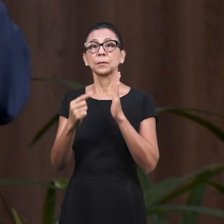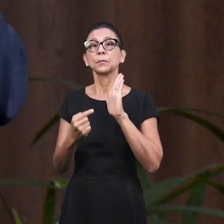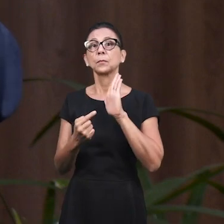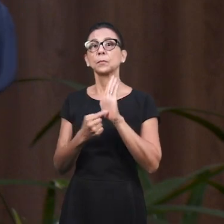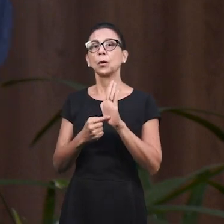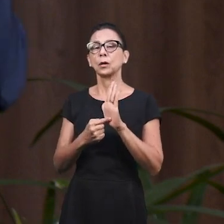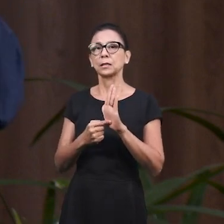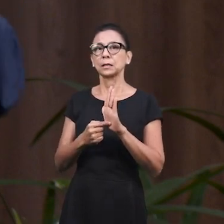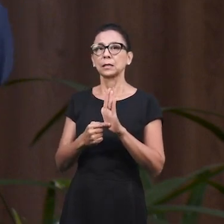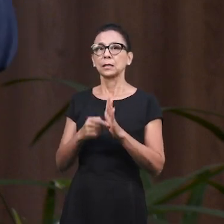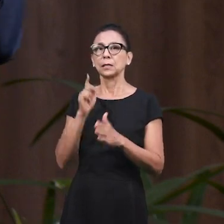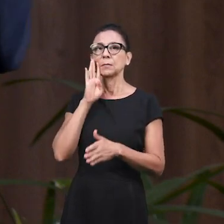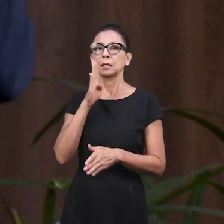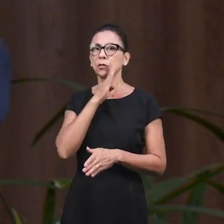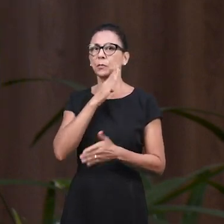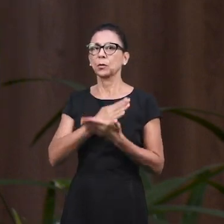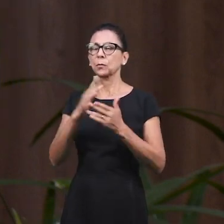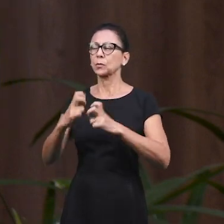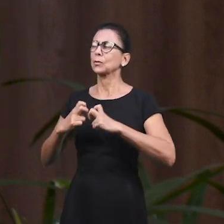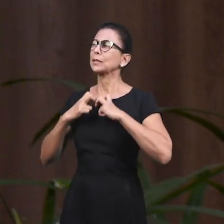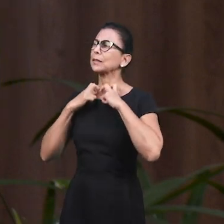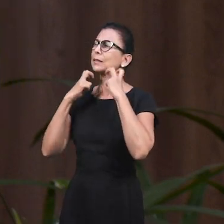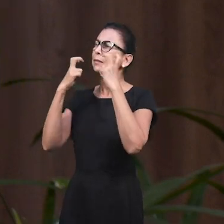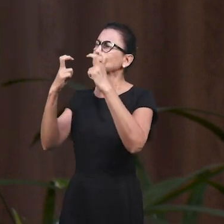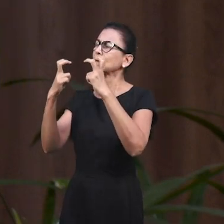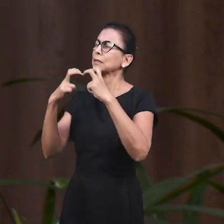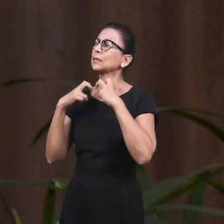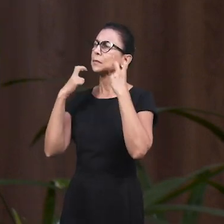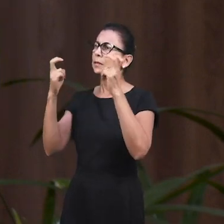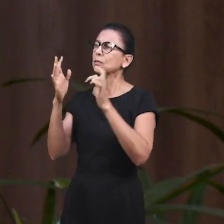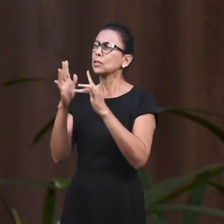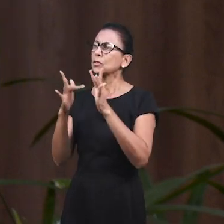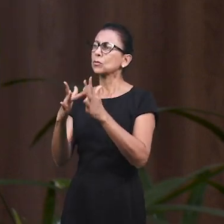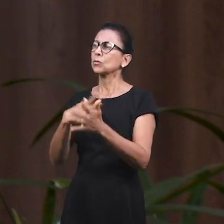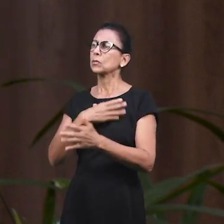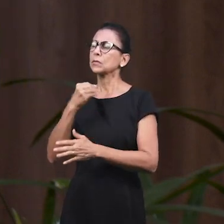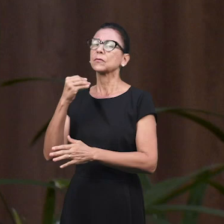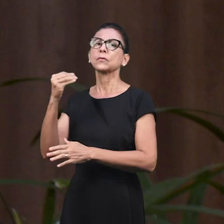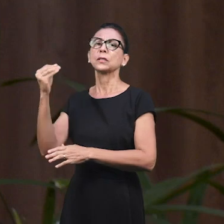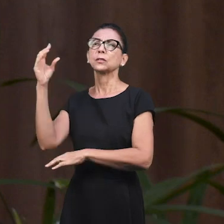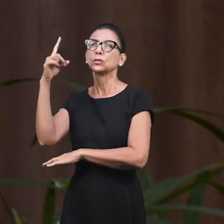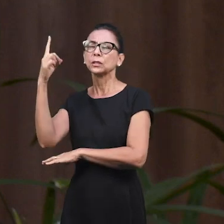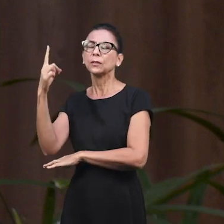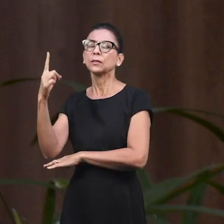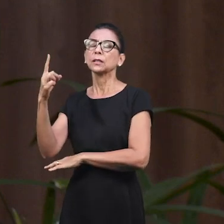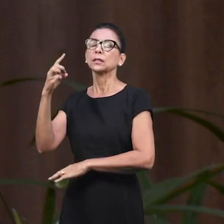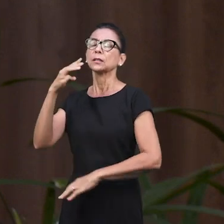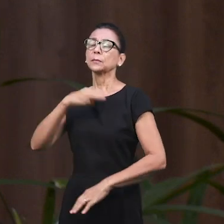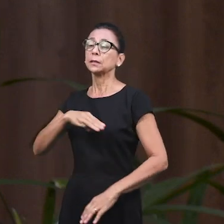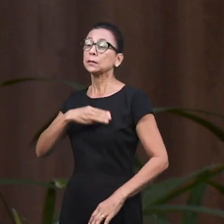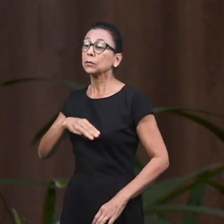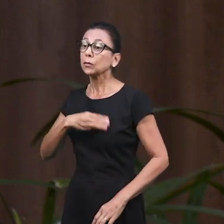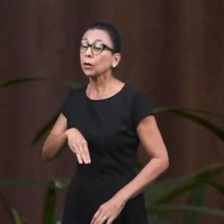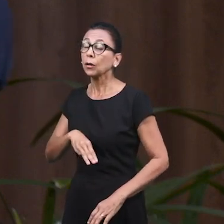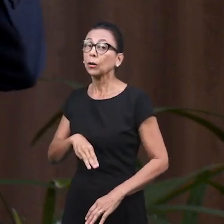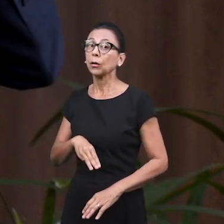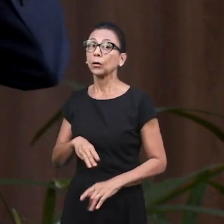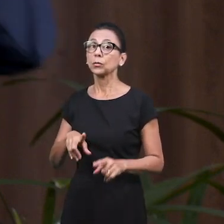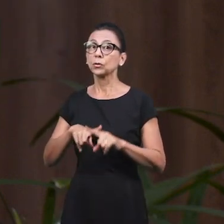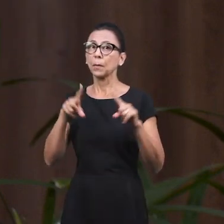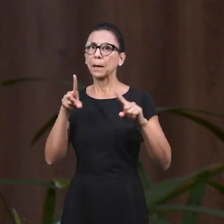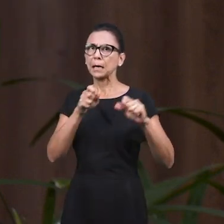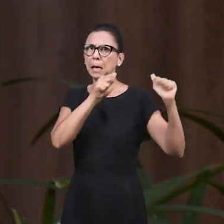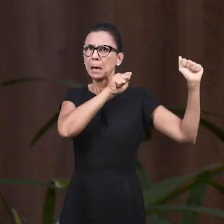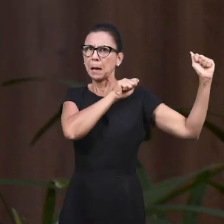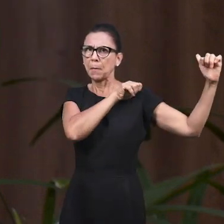fils de David, aie pitié de moi. Mais la foule qui encerclait le Seigneur Jésus a commencé à mettre